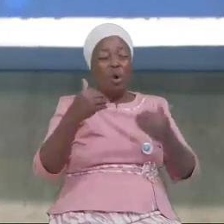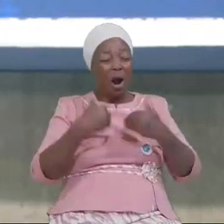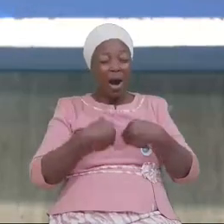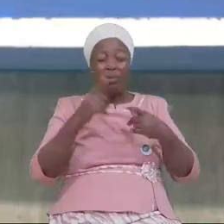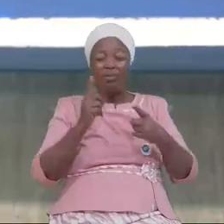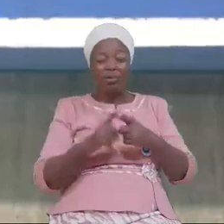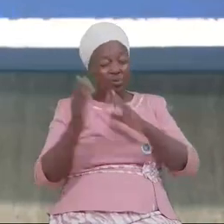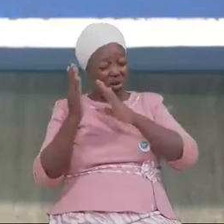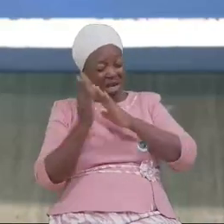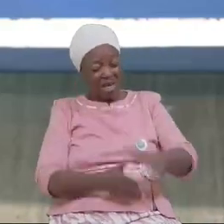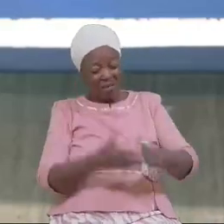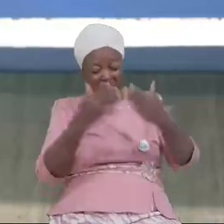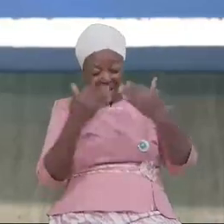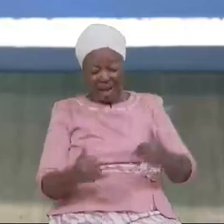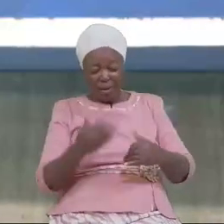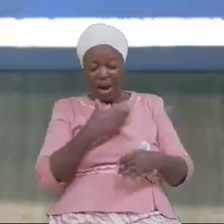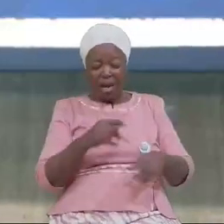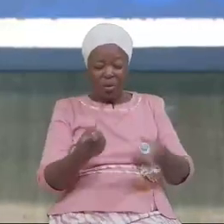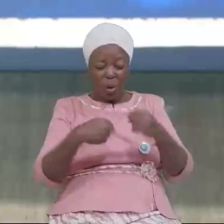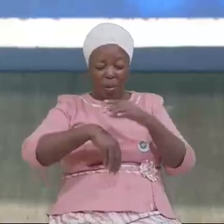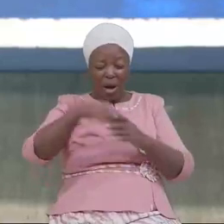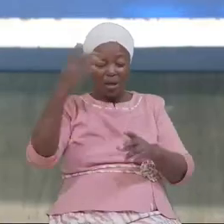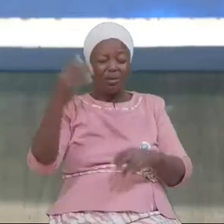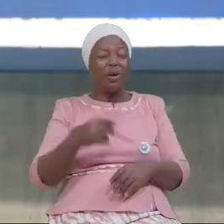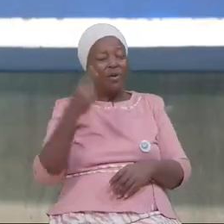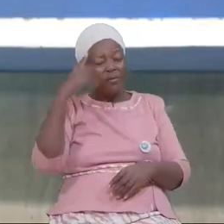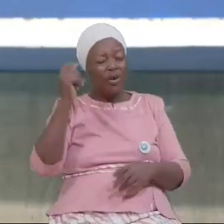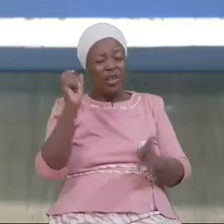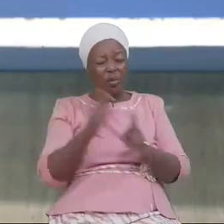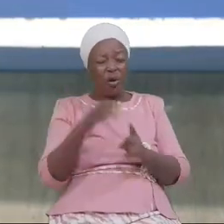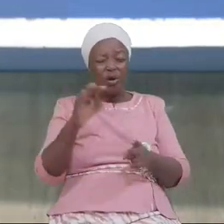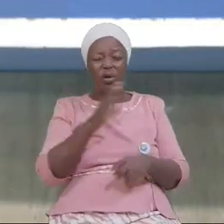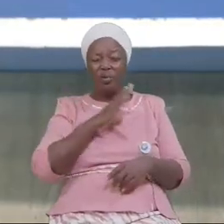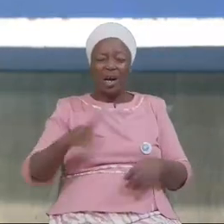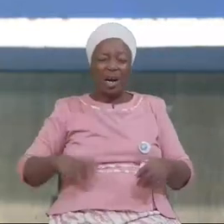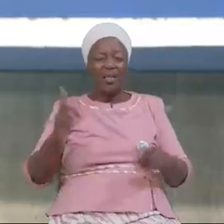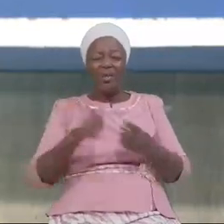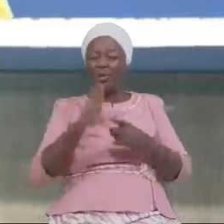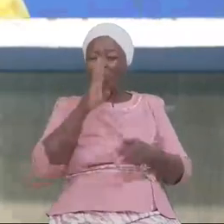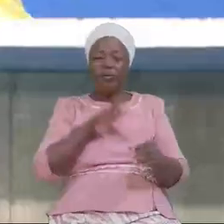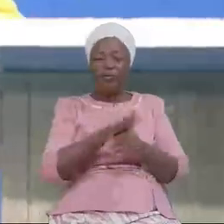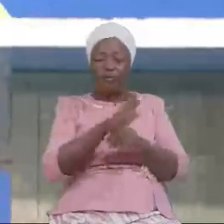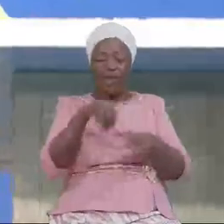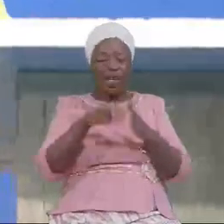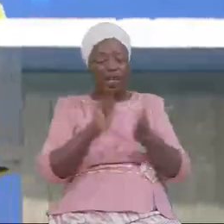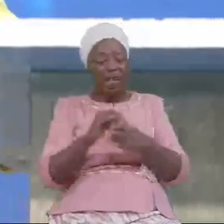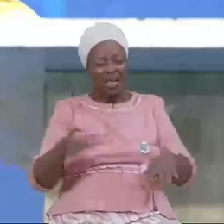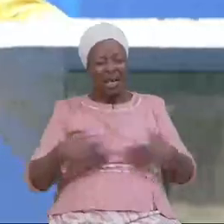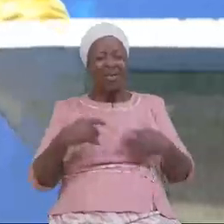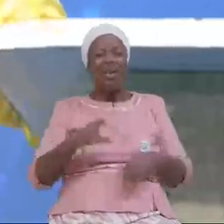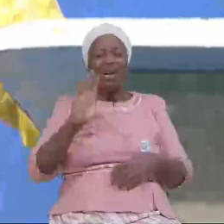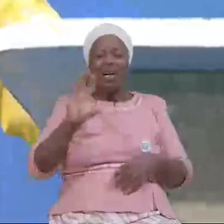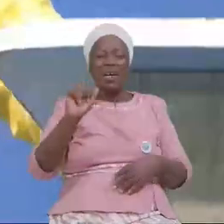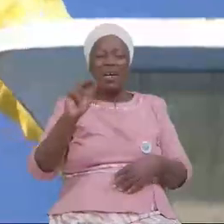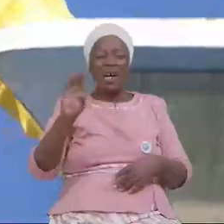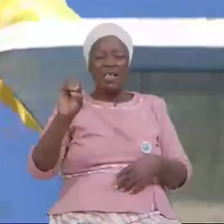céder, sortir de là pour que la parole de Christ s'accomplisse dans cette vie. Cancer, sois